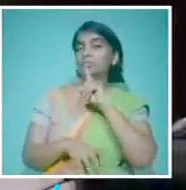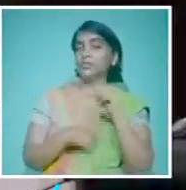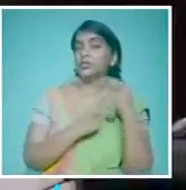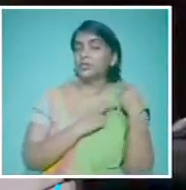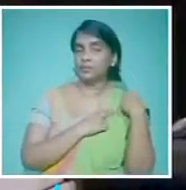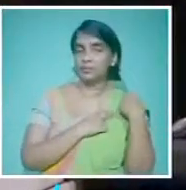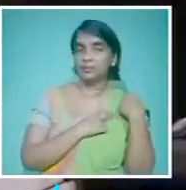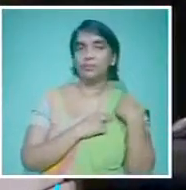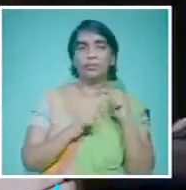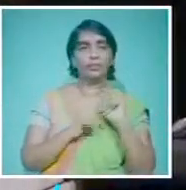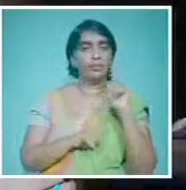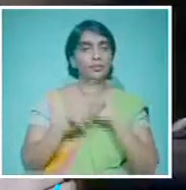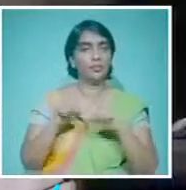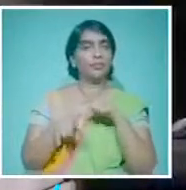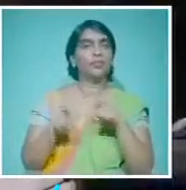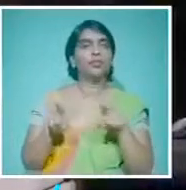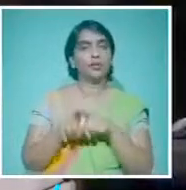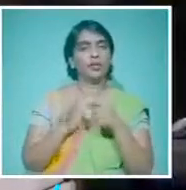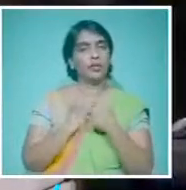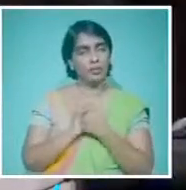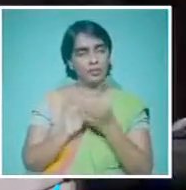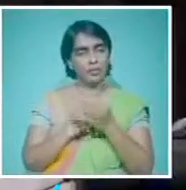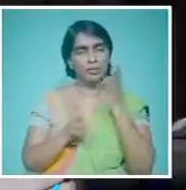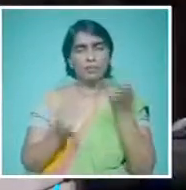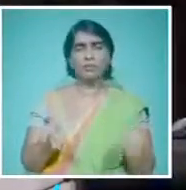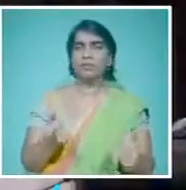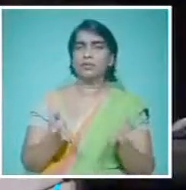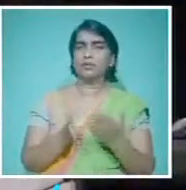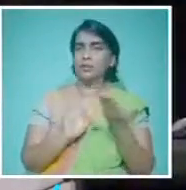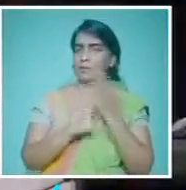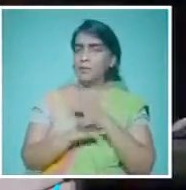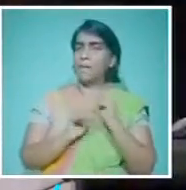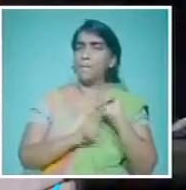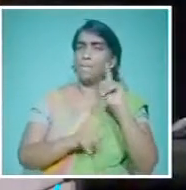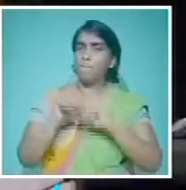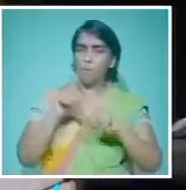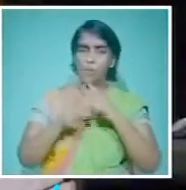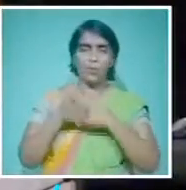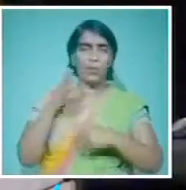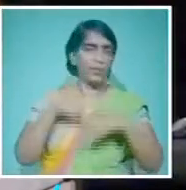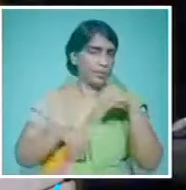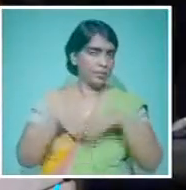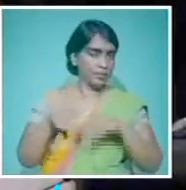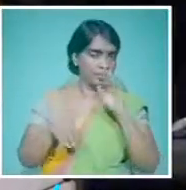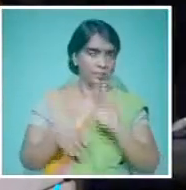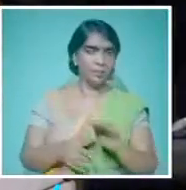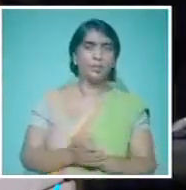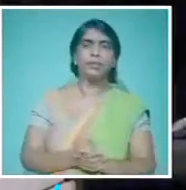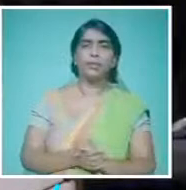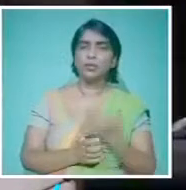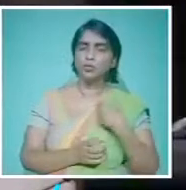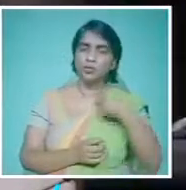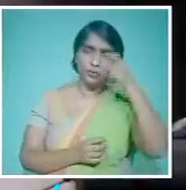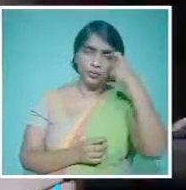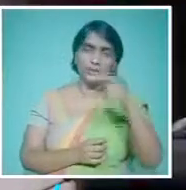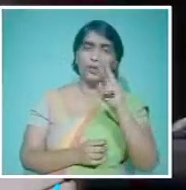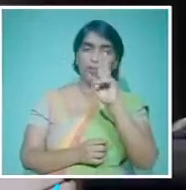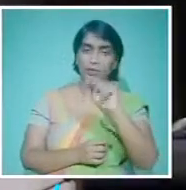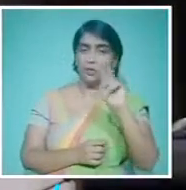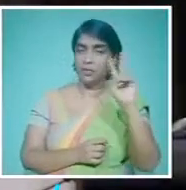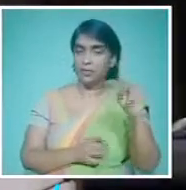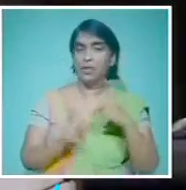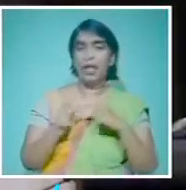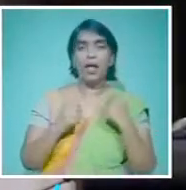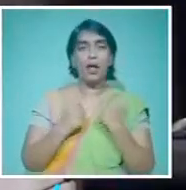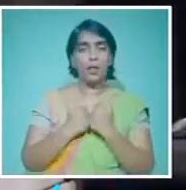වෙනවා පාර්ලිමේන්තුවත් එහෙමයි ගරි සභාපතිතුමනි පෞගිය පාර්ලිමේන්තු මැතිවරණේ වෙනකොට අපි දැක්කා 20යි 20